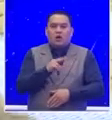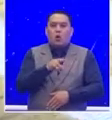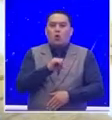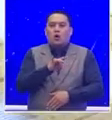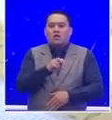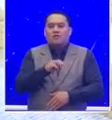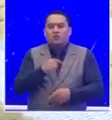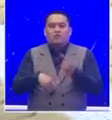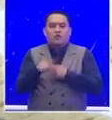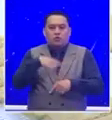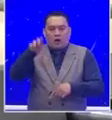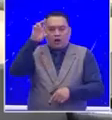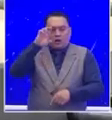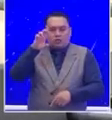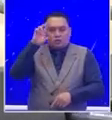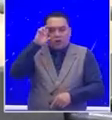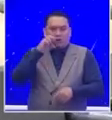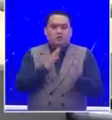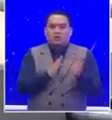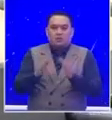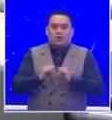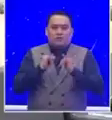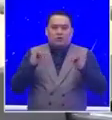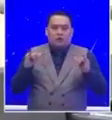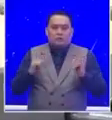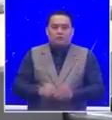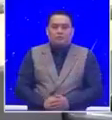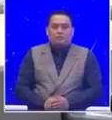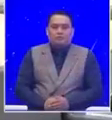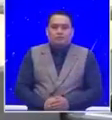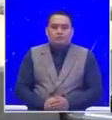и вернуть страну в прежнее русло стабильного роста.